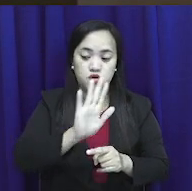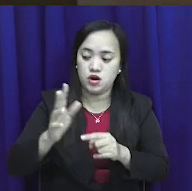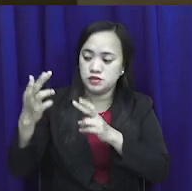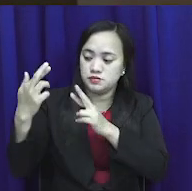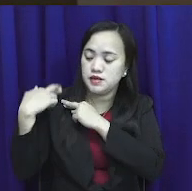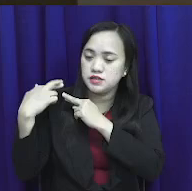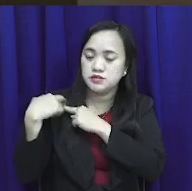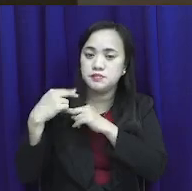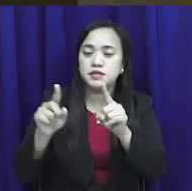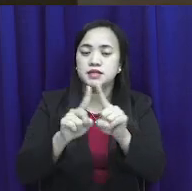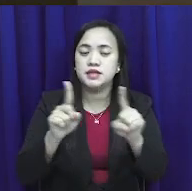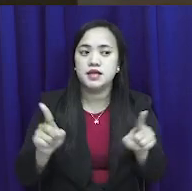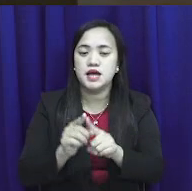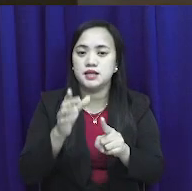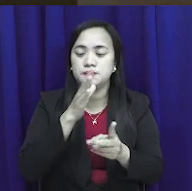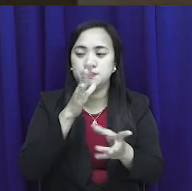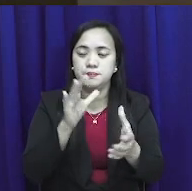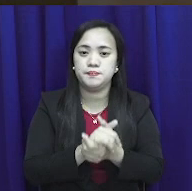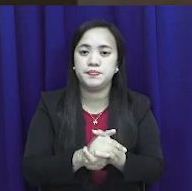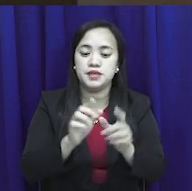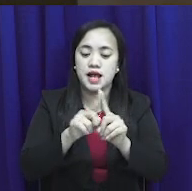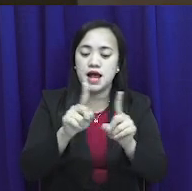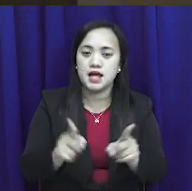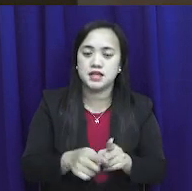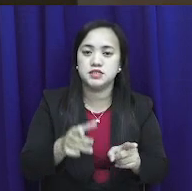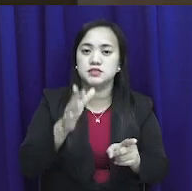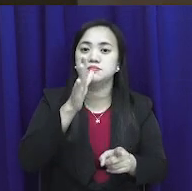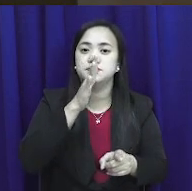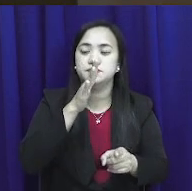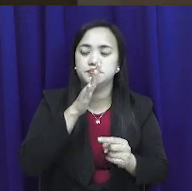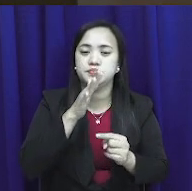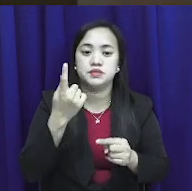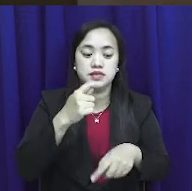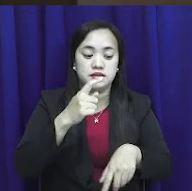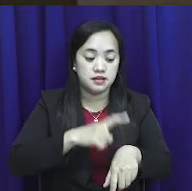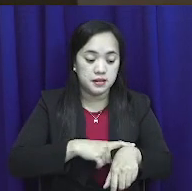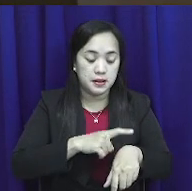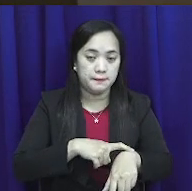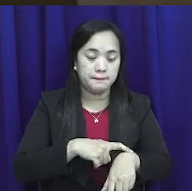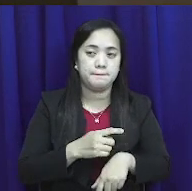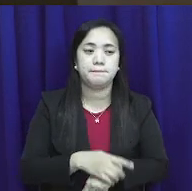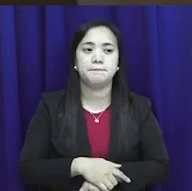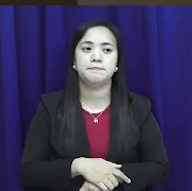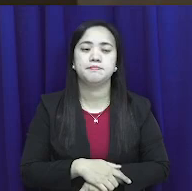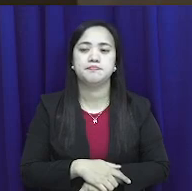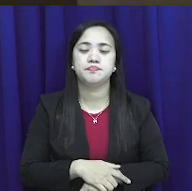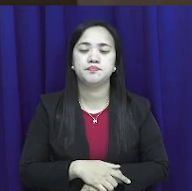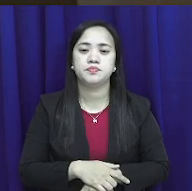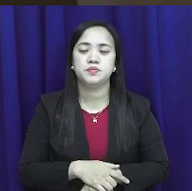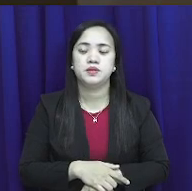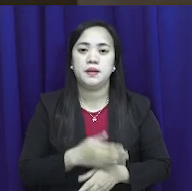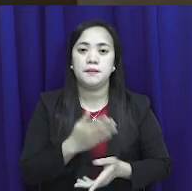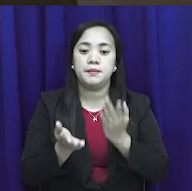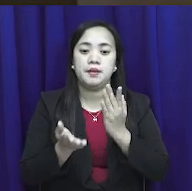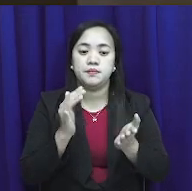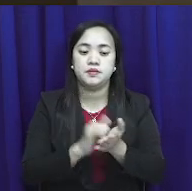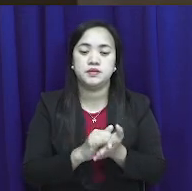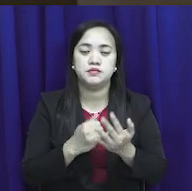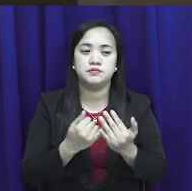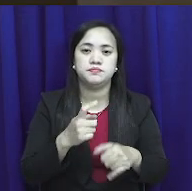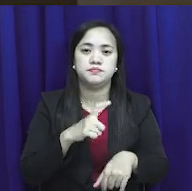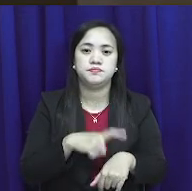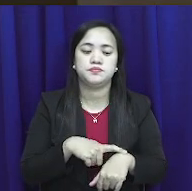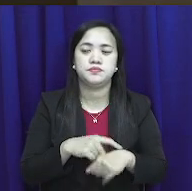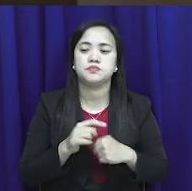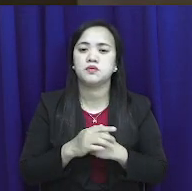nabanggit ni ni ah ni Ma'am chincha ung oras ' ba ay nung bagamat kikita niyo parang yun na nga si kip